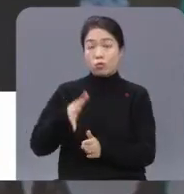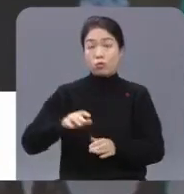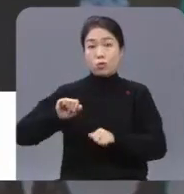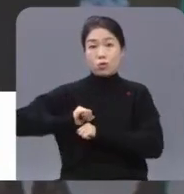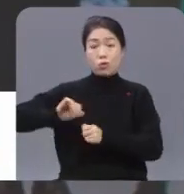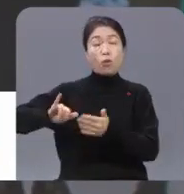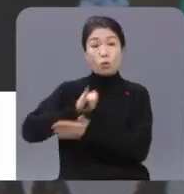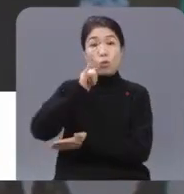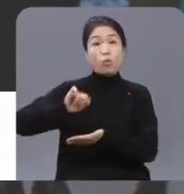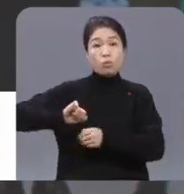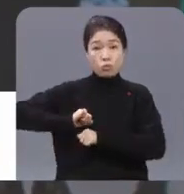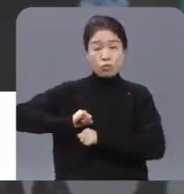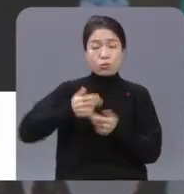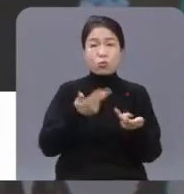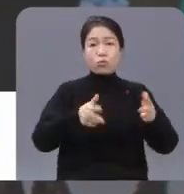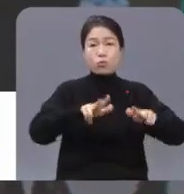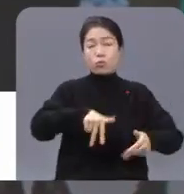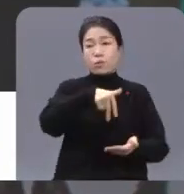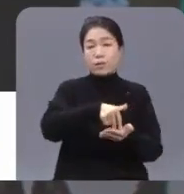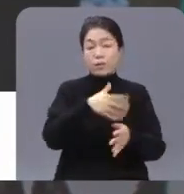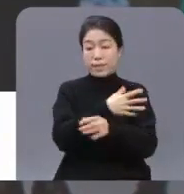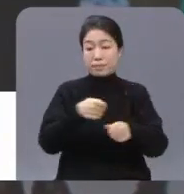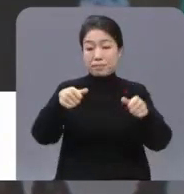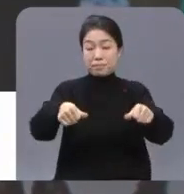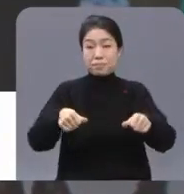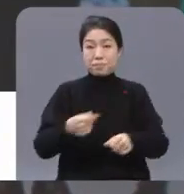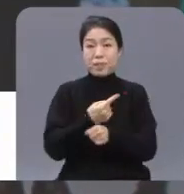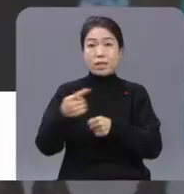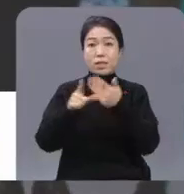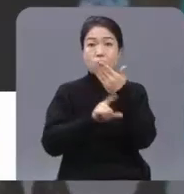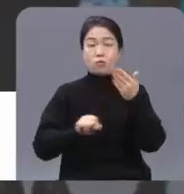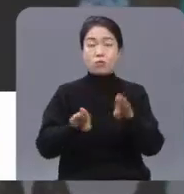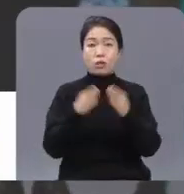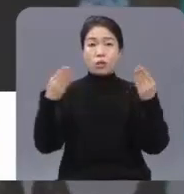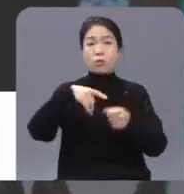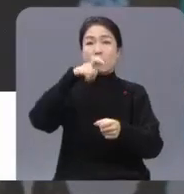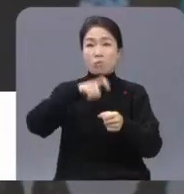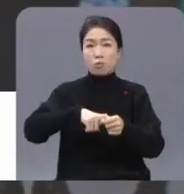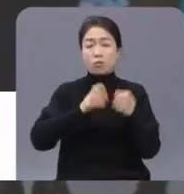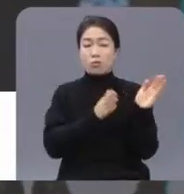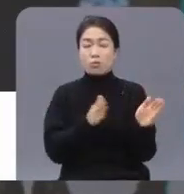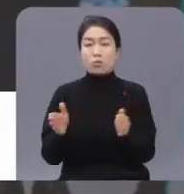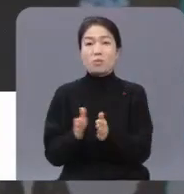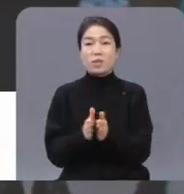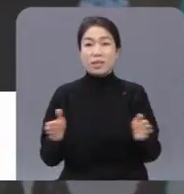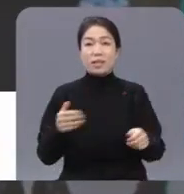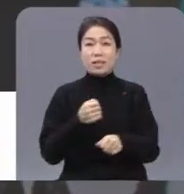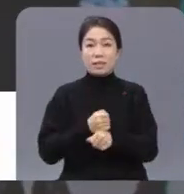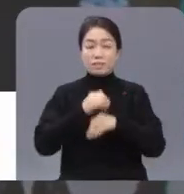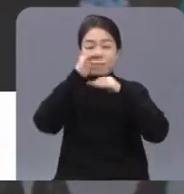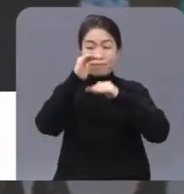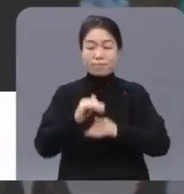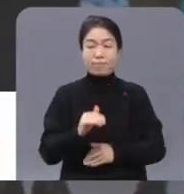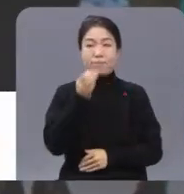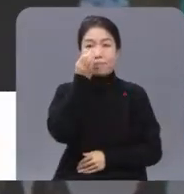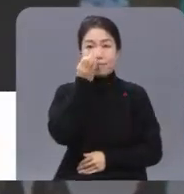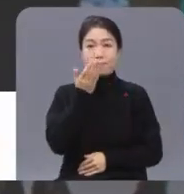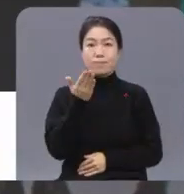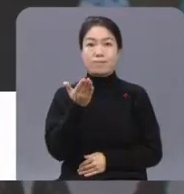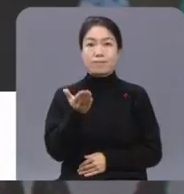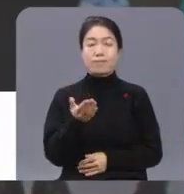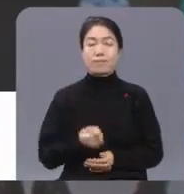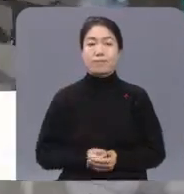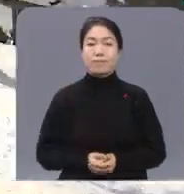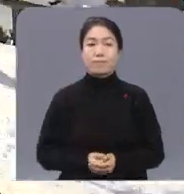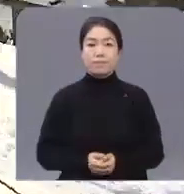공군 국립공원 측이 협약을 맺고 내년 9월 개방을 위한 준비에 들어갔습니다 유승용 기자의 보도입니다